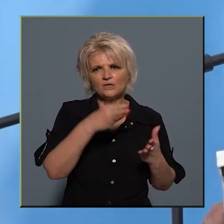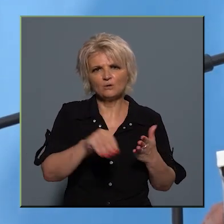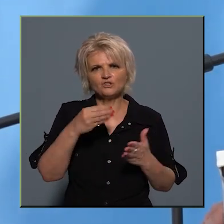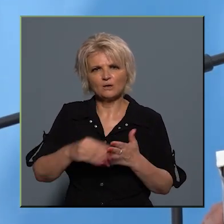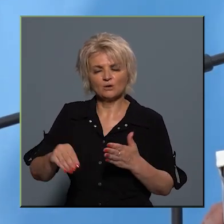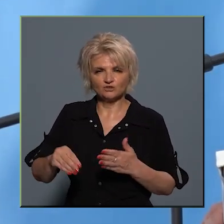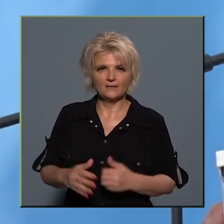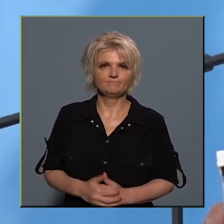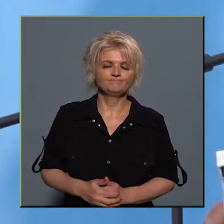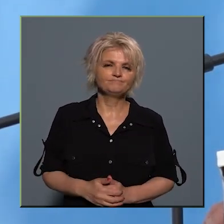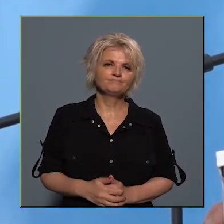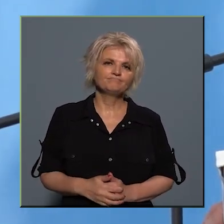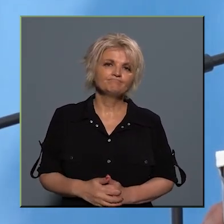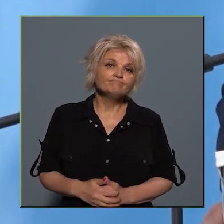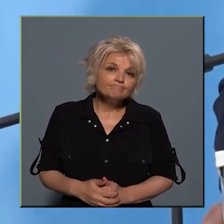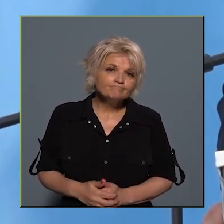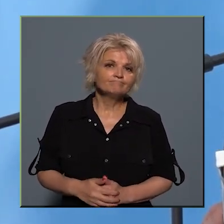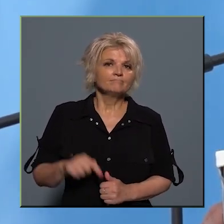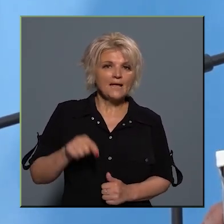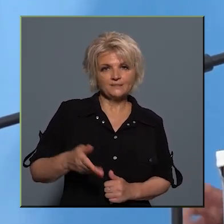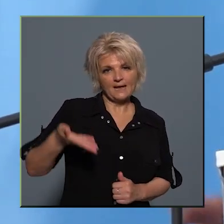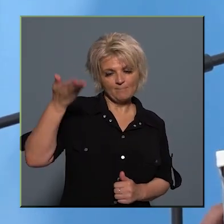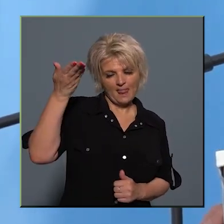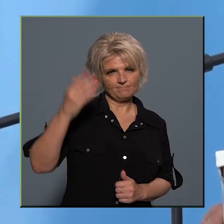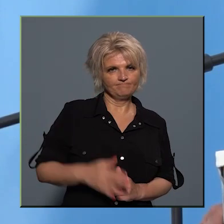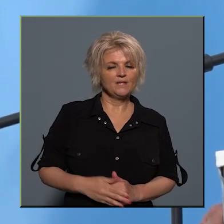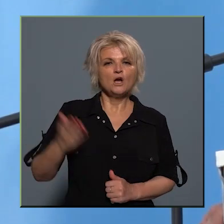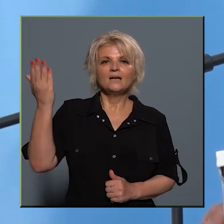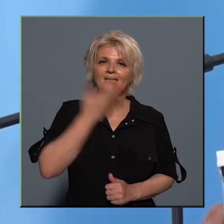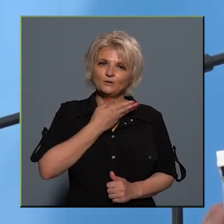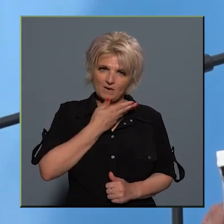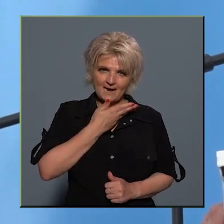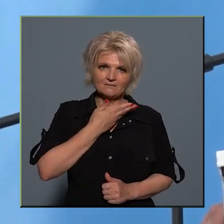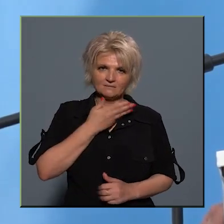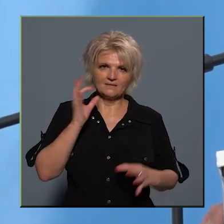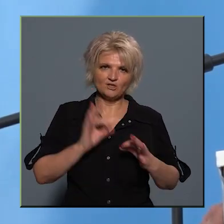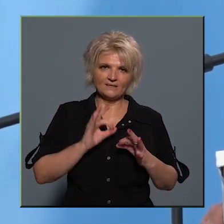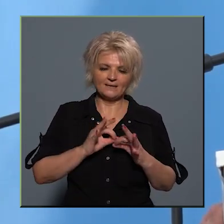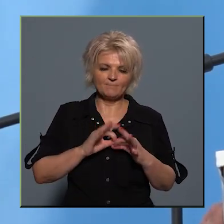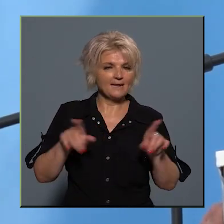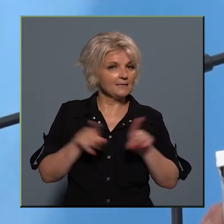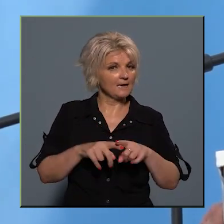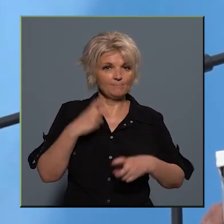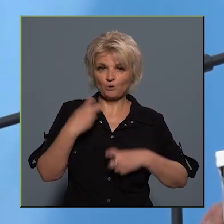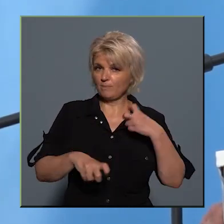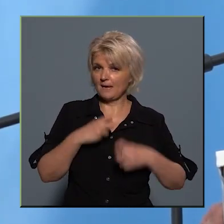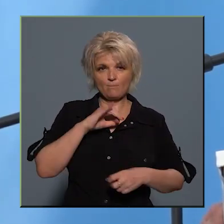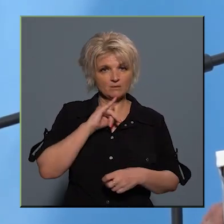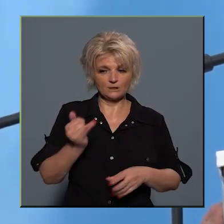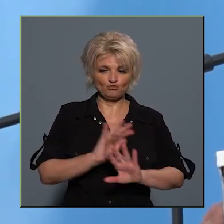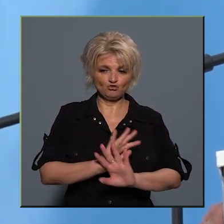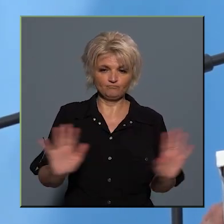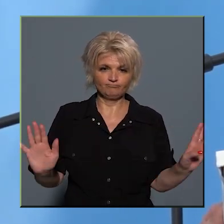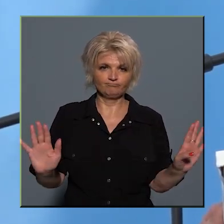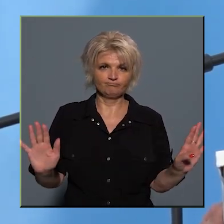kimozgása mellett. És ezt emelném ki, hogy a hidrogén esetében ugye ilyen problémánk nem